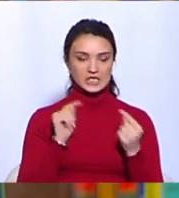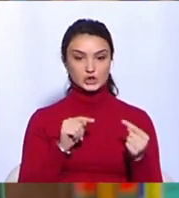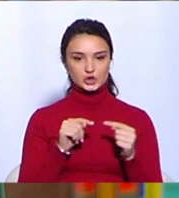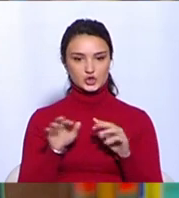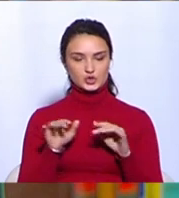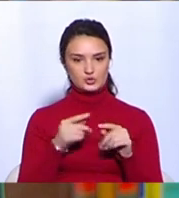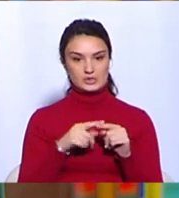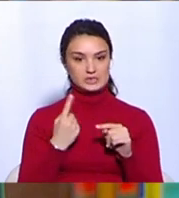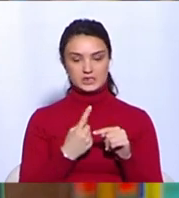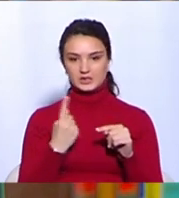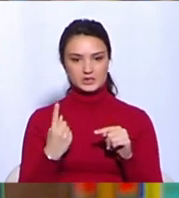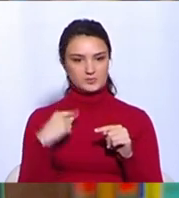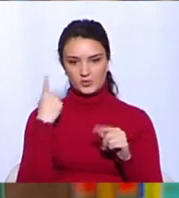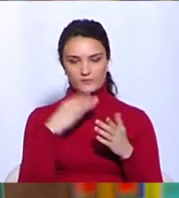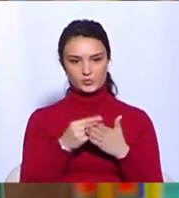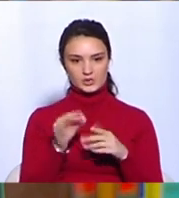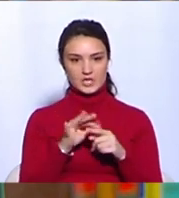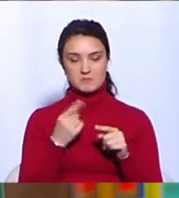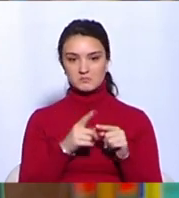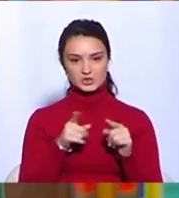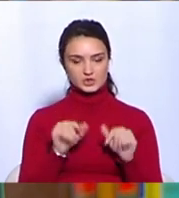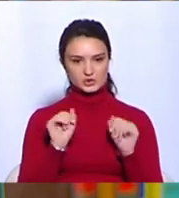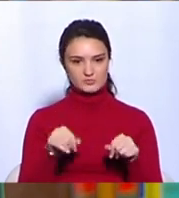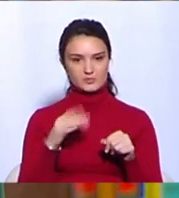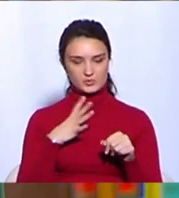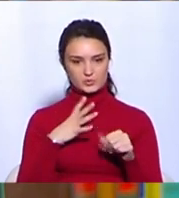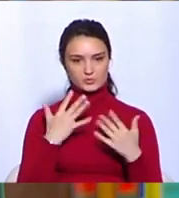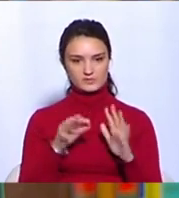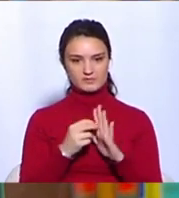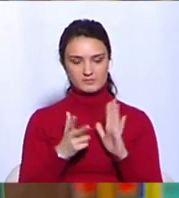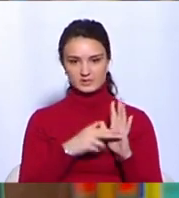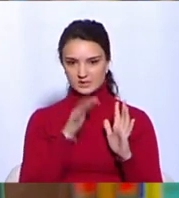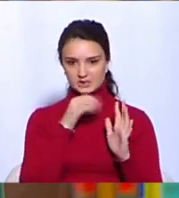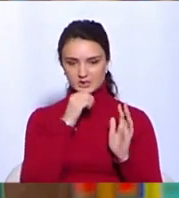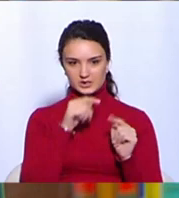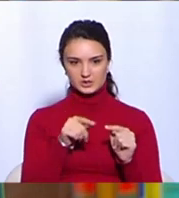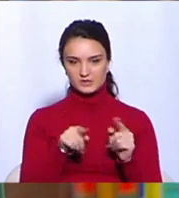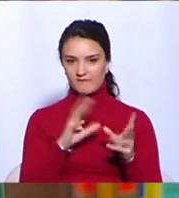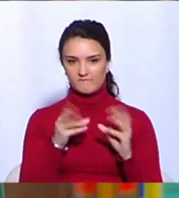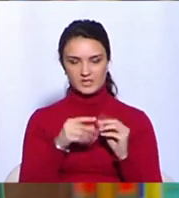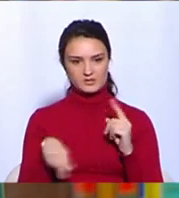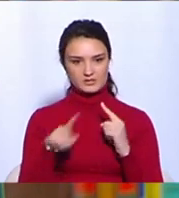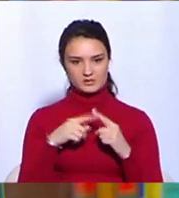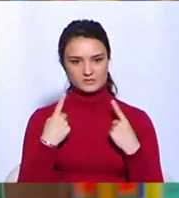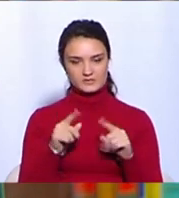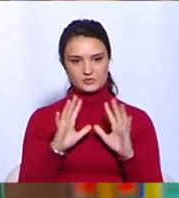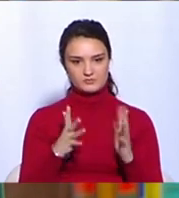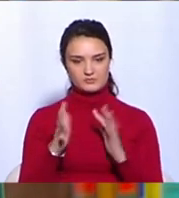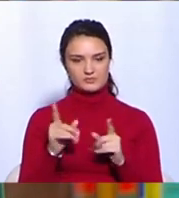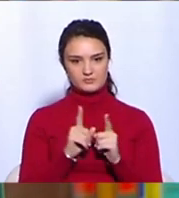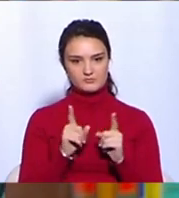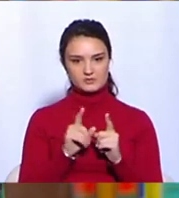ესა ერთადერთი პიროვნული აშლილობა, რომლის დიაგნოზი შეიძლება დაისვას უკვე 18 წლის ასაკში. ყველგან სხვა შემთხვევაში